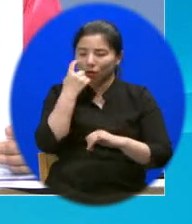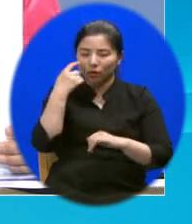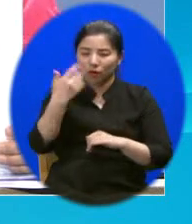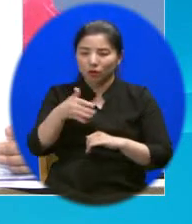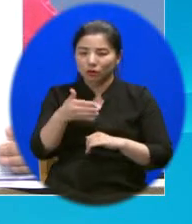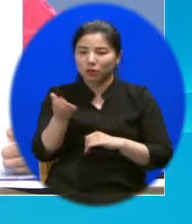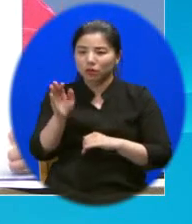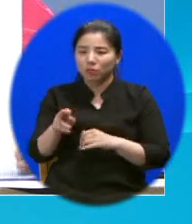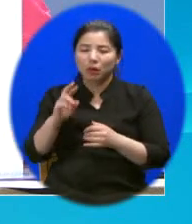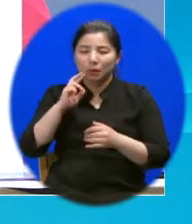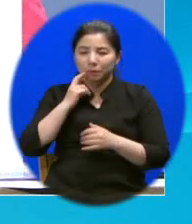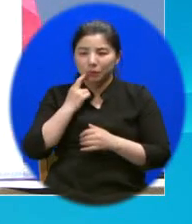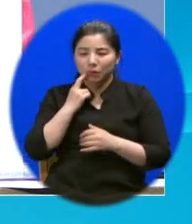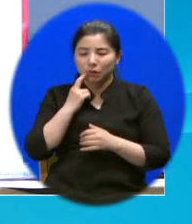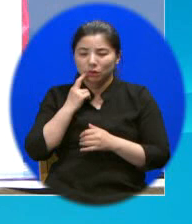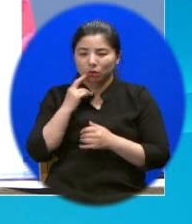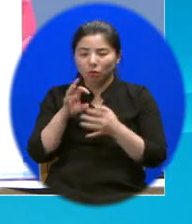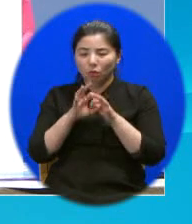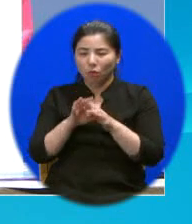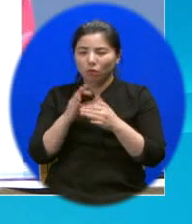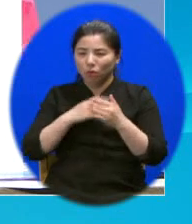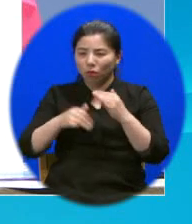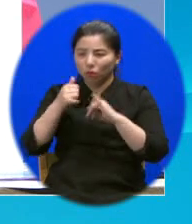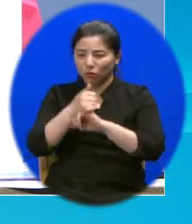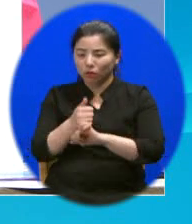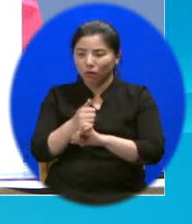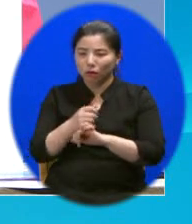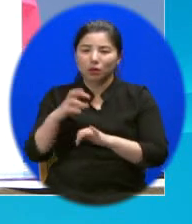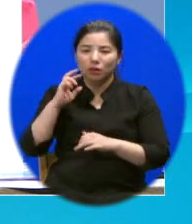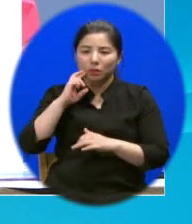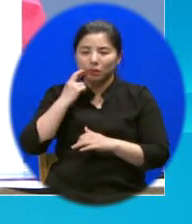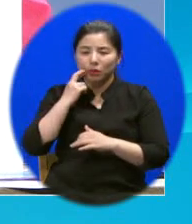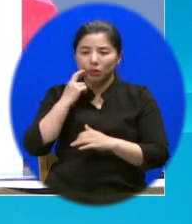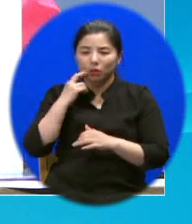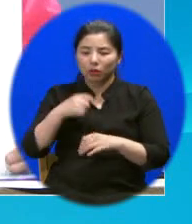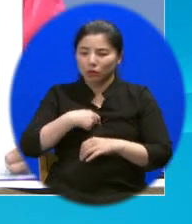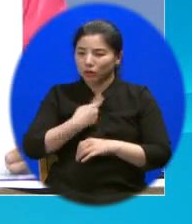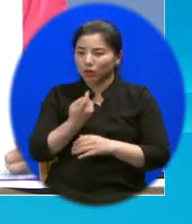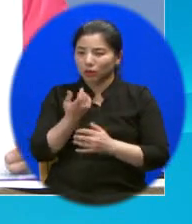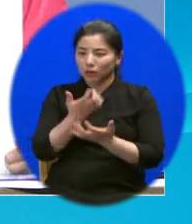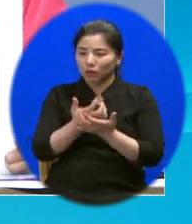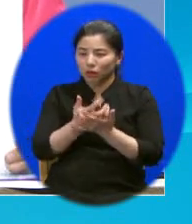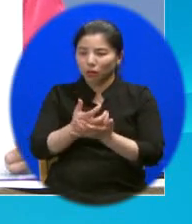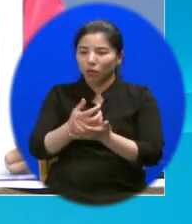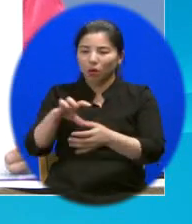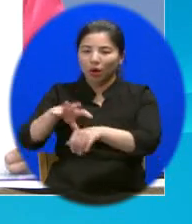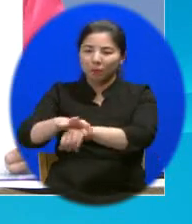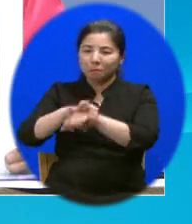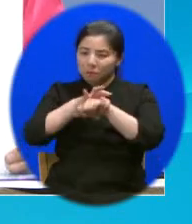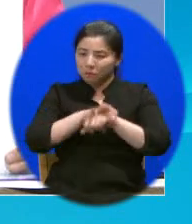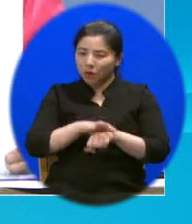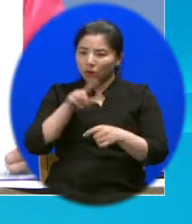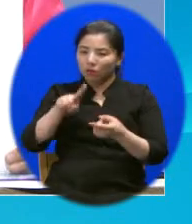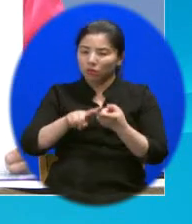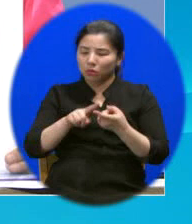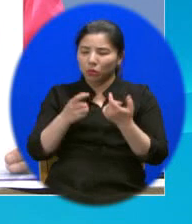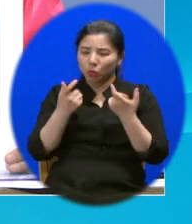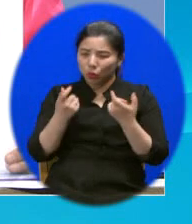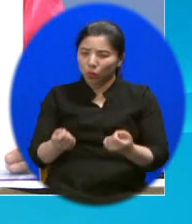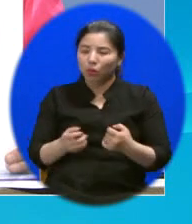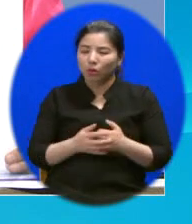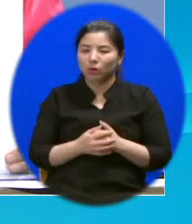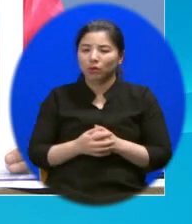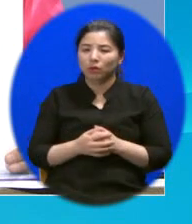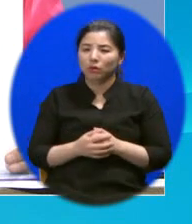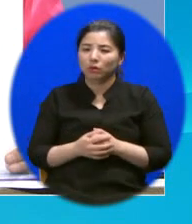음 성분과 관련된 0 야권이 저 음성군 자체의 그 자료를 그대로 옮겨놓은 부분과 똑같은데